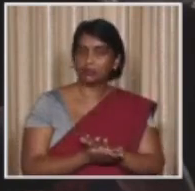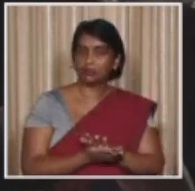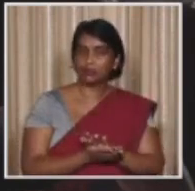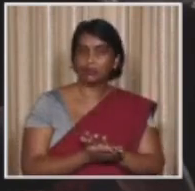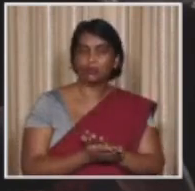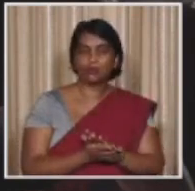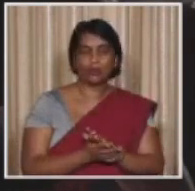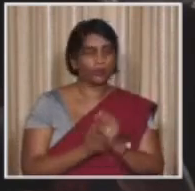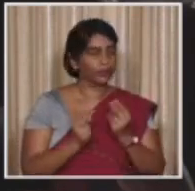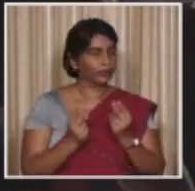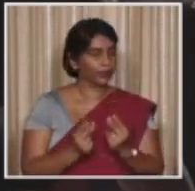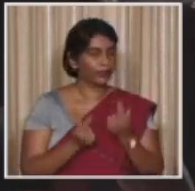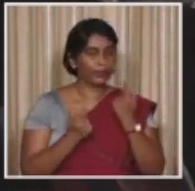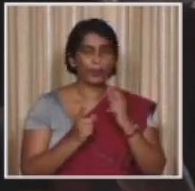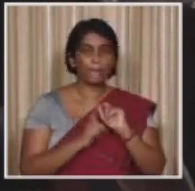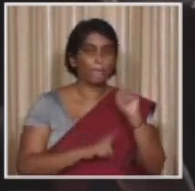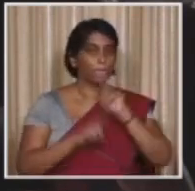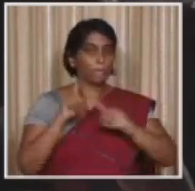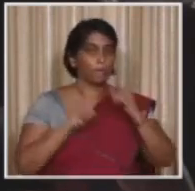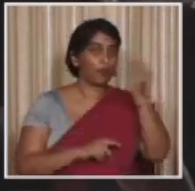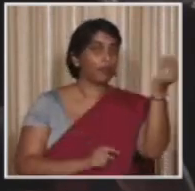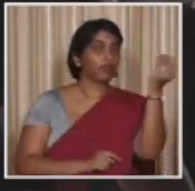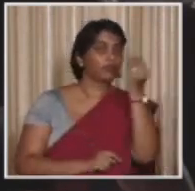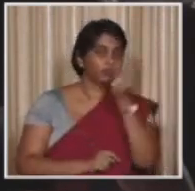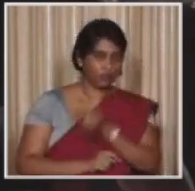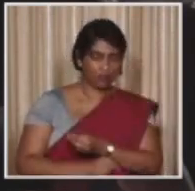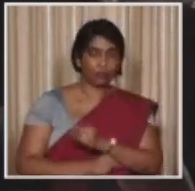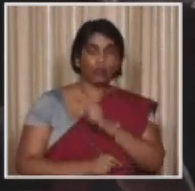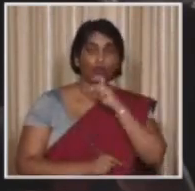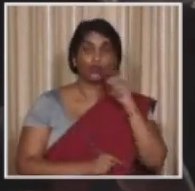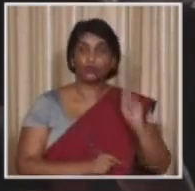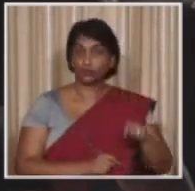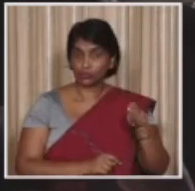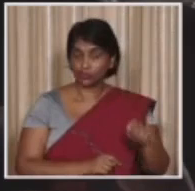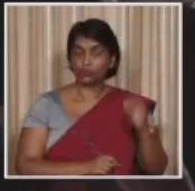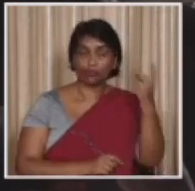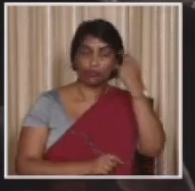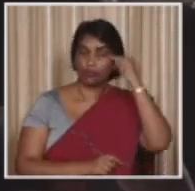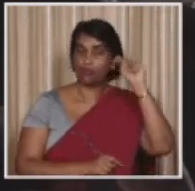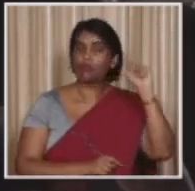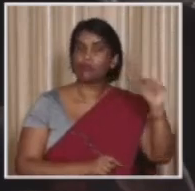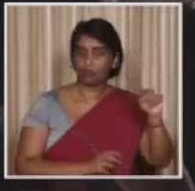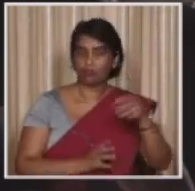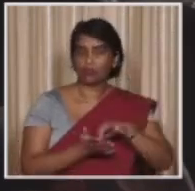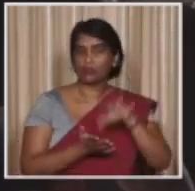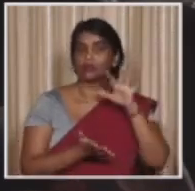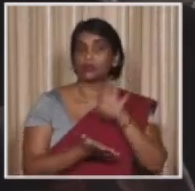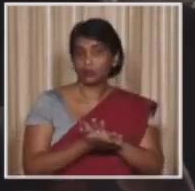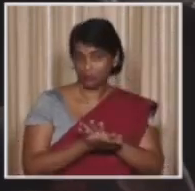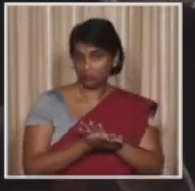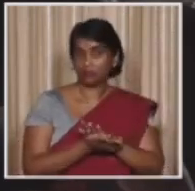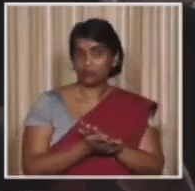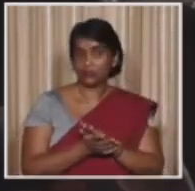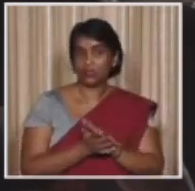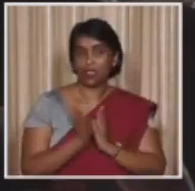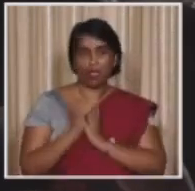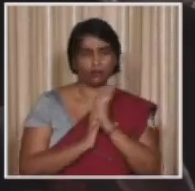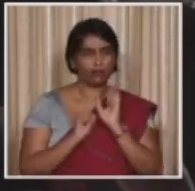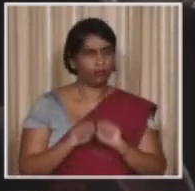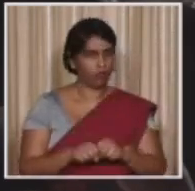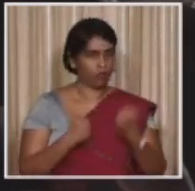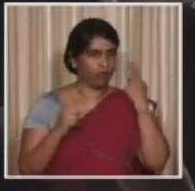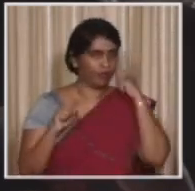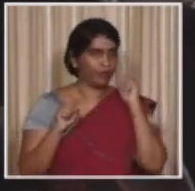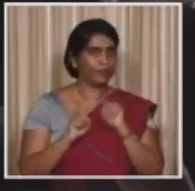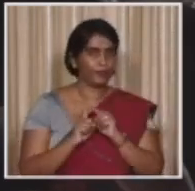වහාම පාර්ලිමේන්තුවට එවන්න විනිශ්චකරුවන් සම්බන්ධව තීරණය ගැනීම සඳහා වරප්‍රසාද කඩවීම